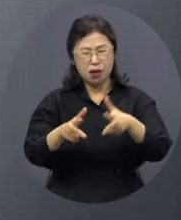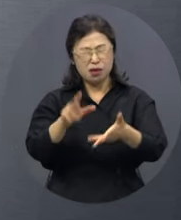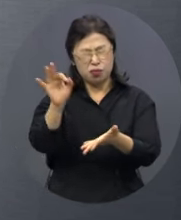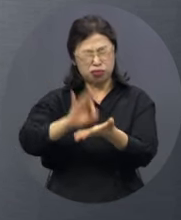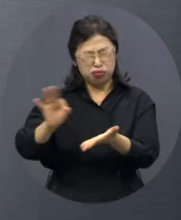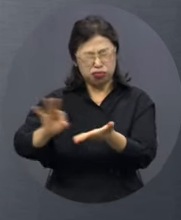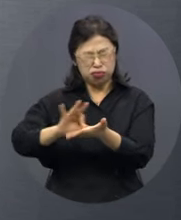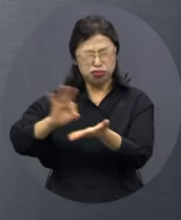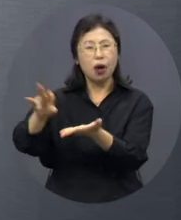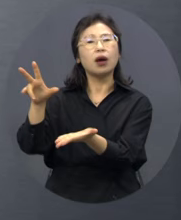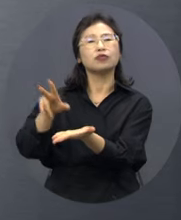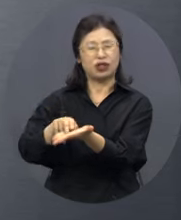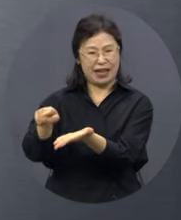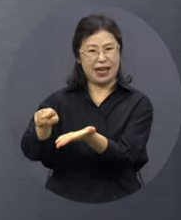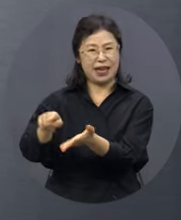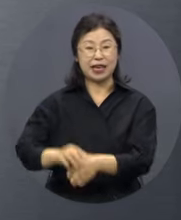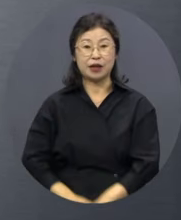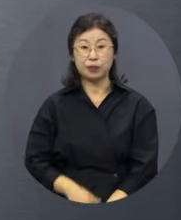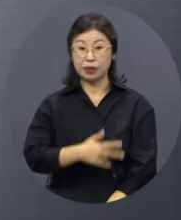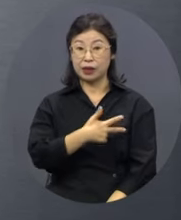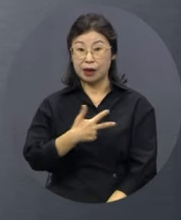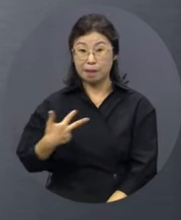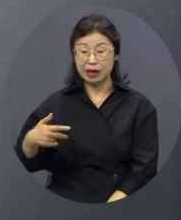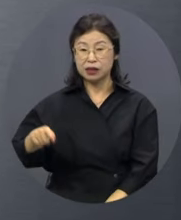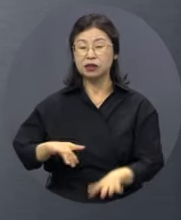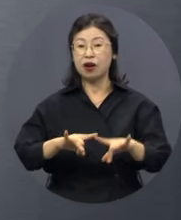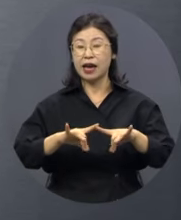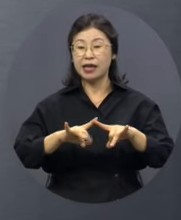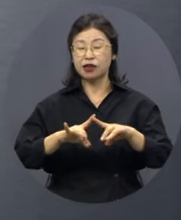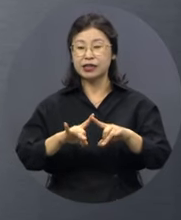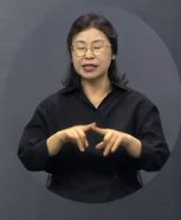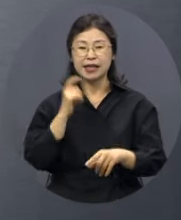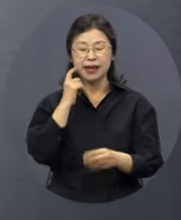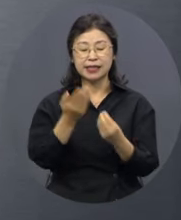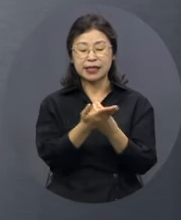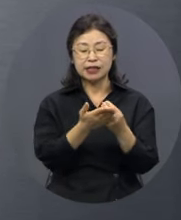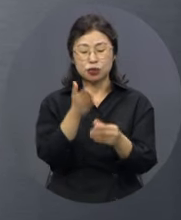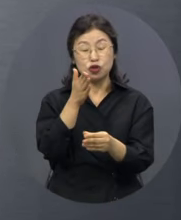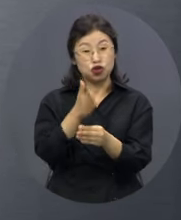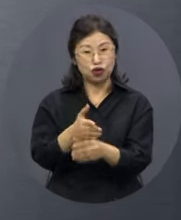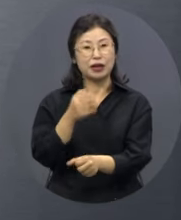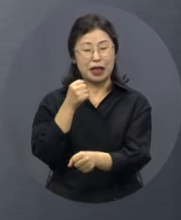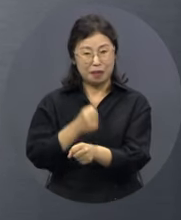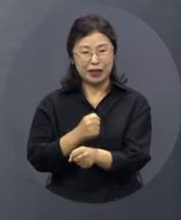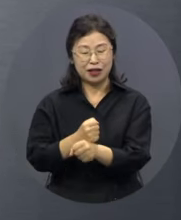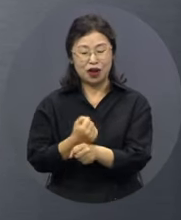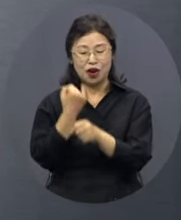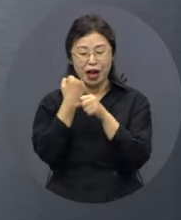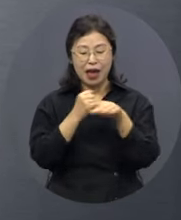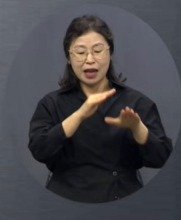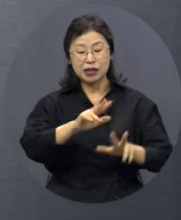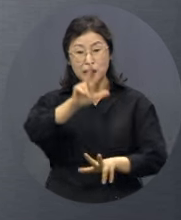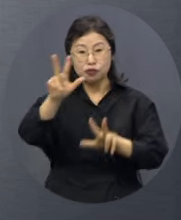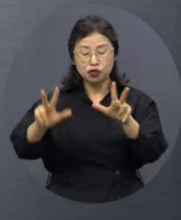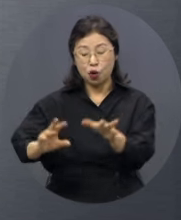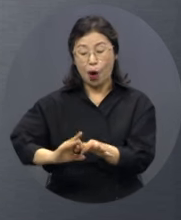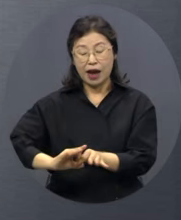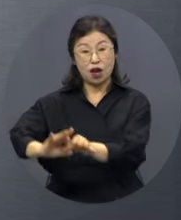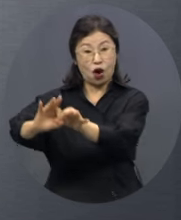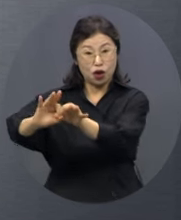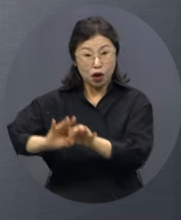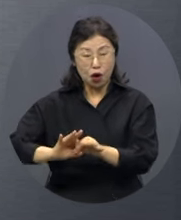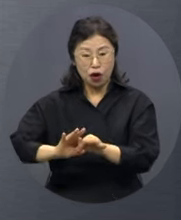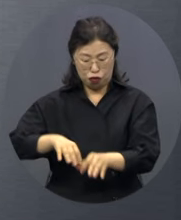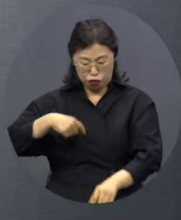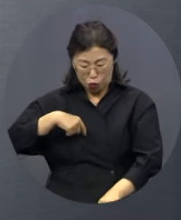들어간다는 점입니다 덴마크는 에너지 인공섬을 중간에 만들어 해상 풍력 단지와 연결한 뒤